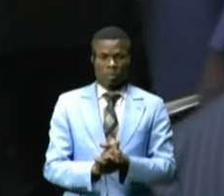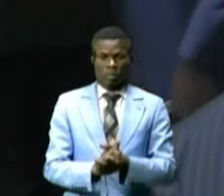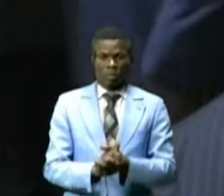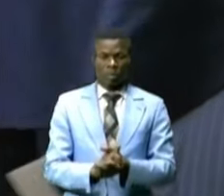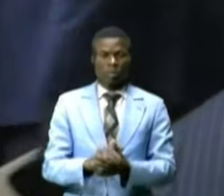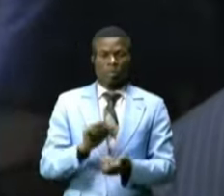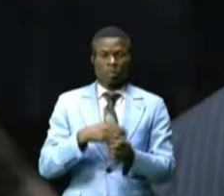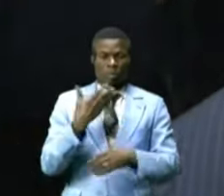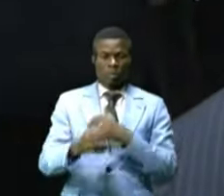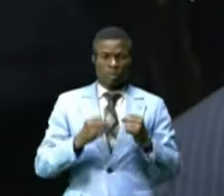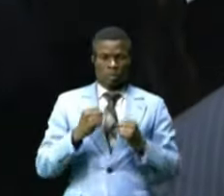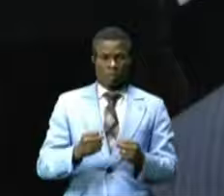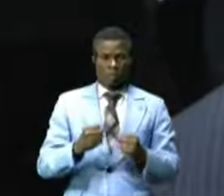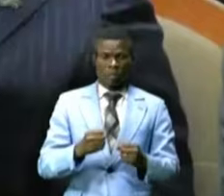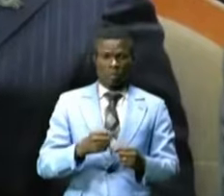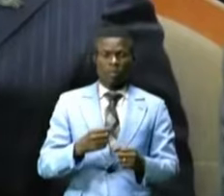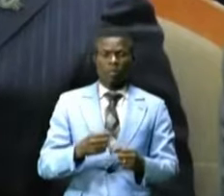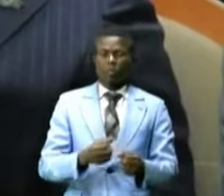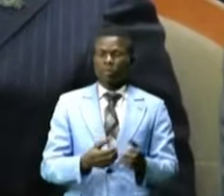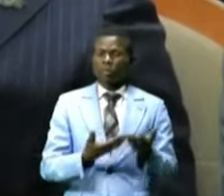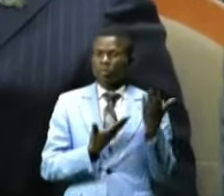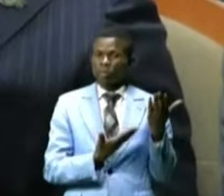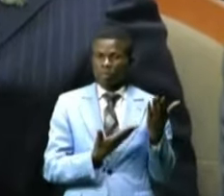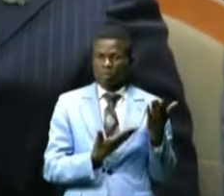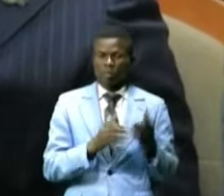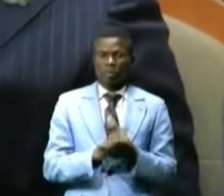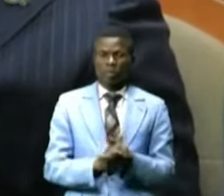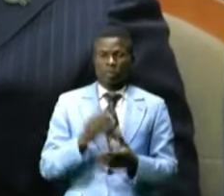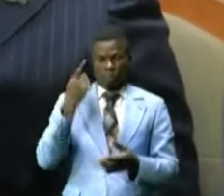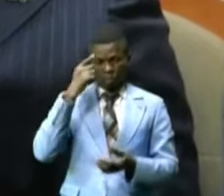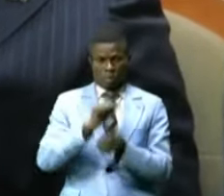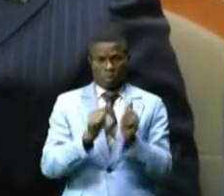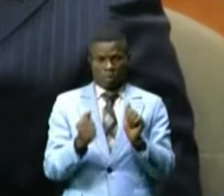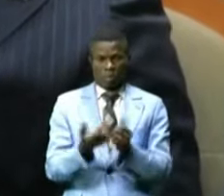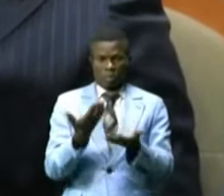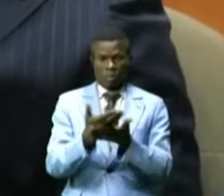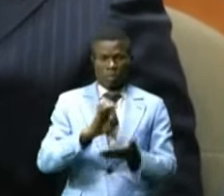prouesses incommensurables. Quant à ce qui se passe même à